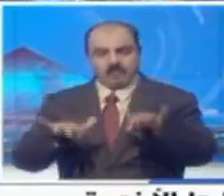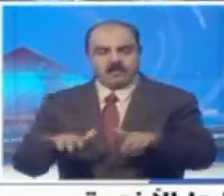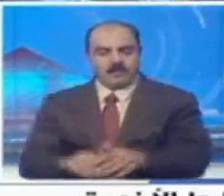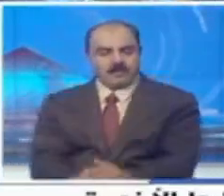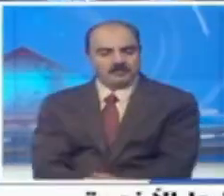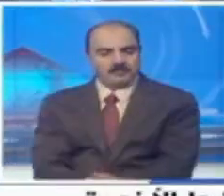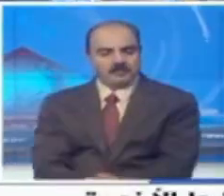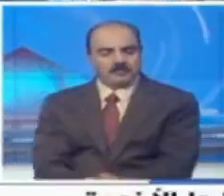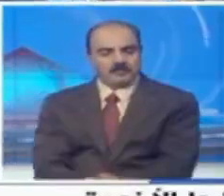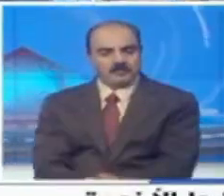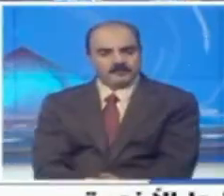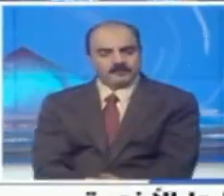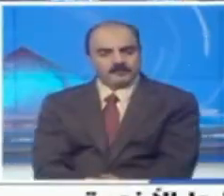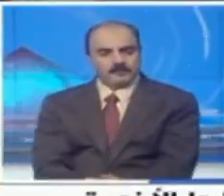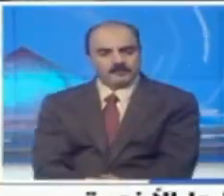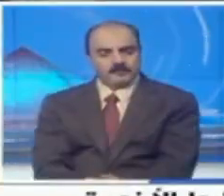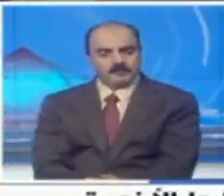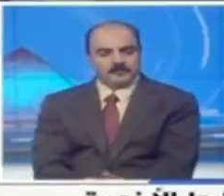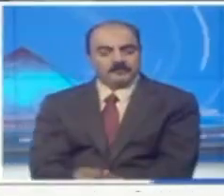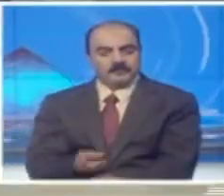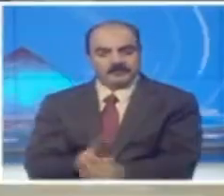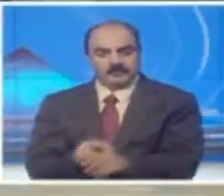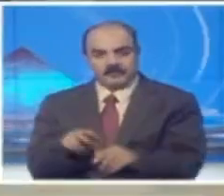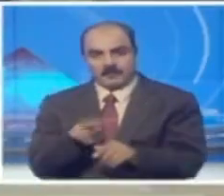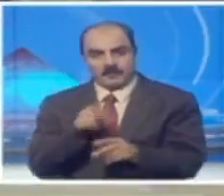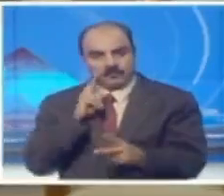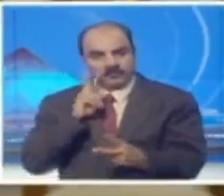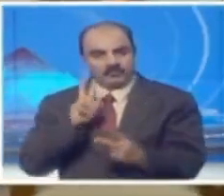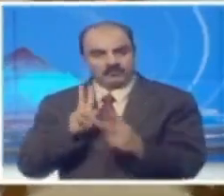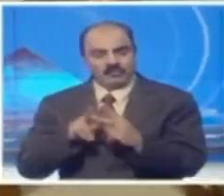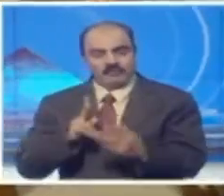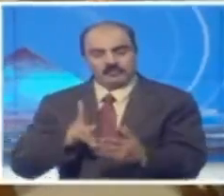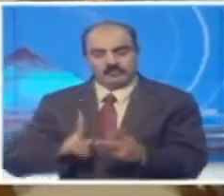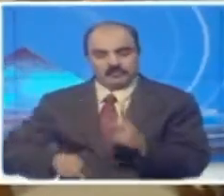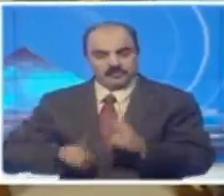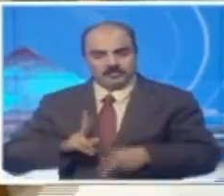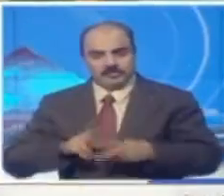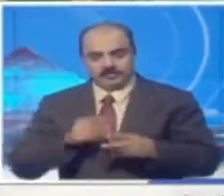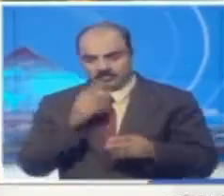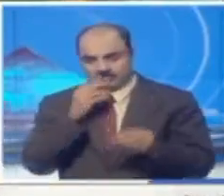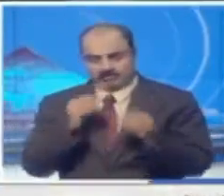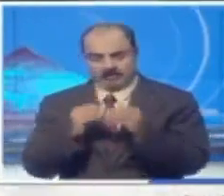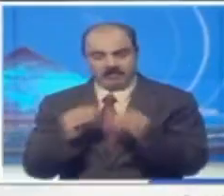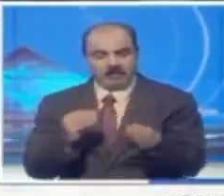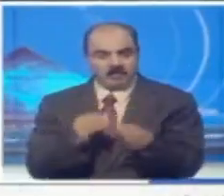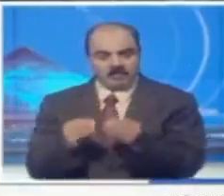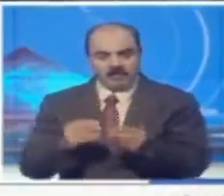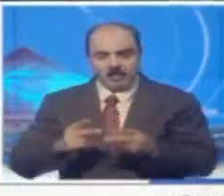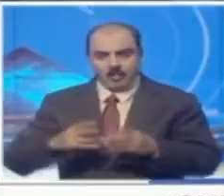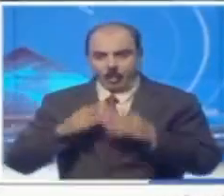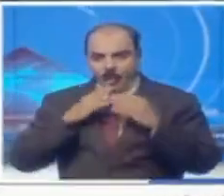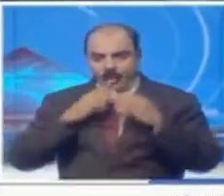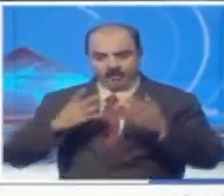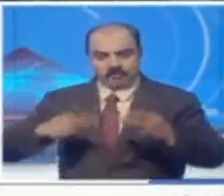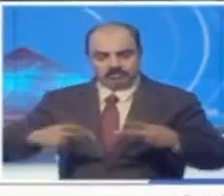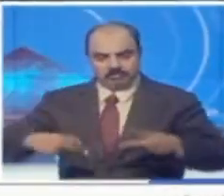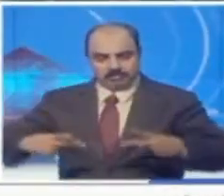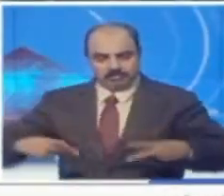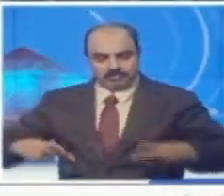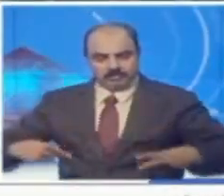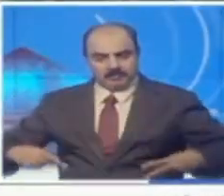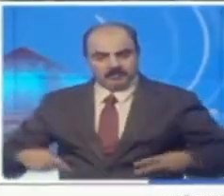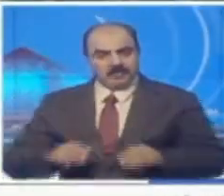وفدي البلدين. كما شهد السيد الرئيس عبد الفتاح السيسي والشيخ تميم بن حمد أمير دولة